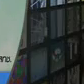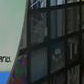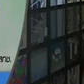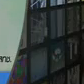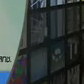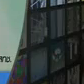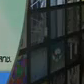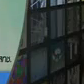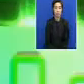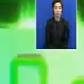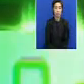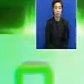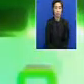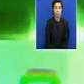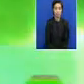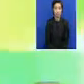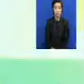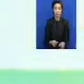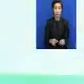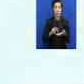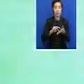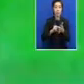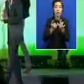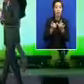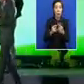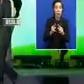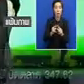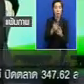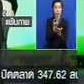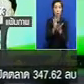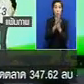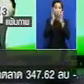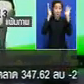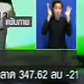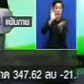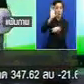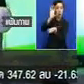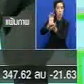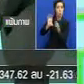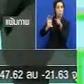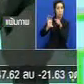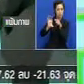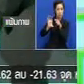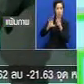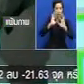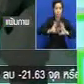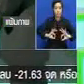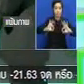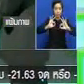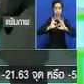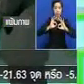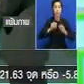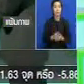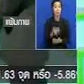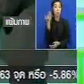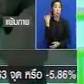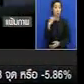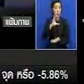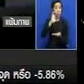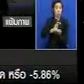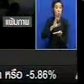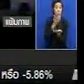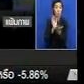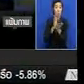ทีวีดิจิตอลมากยิ่งขึ้นแต่จุดหนึ่งคืองบโฆษณานี่แหละครับซึ่งเป็นปัจจัยสำคัญงบโฆษณาเดิมก็ไป